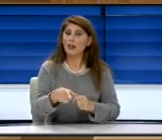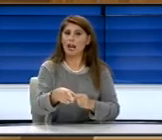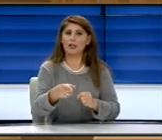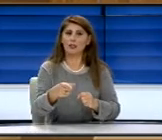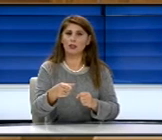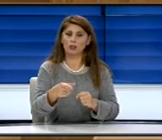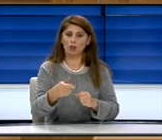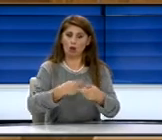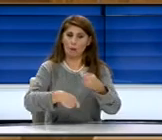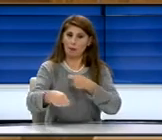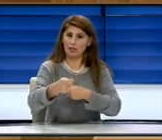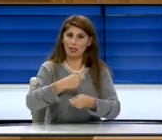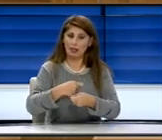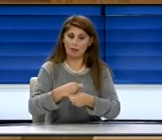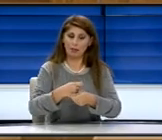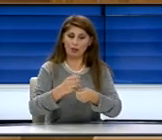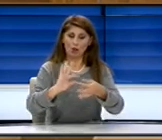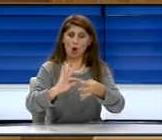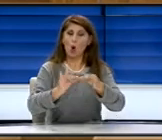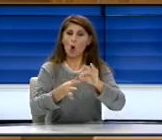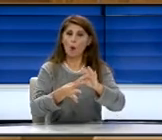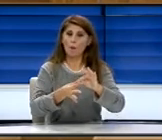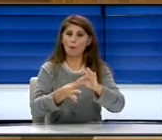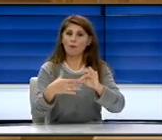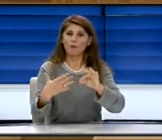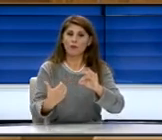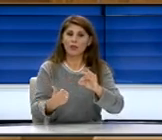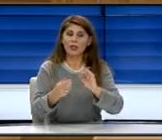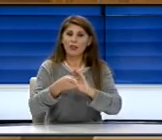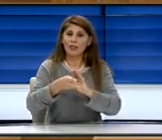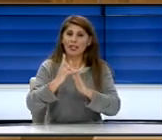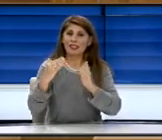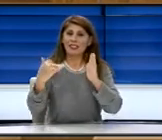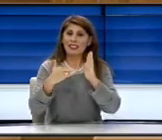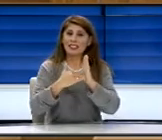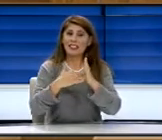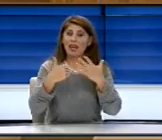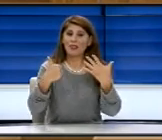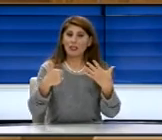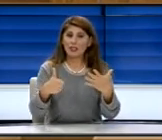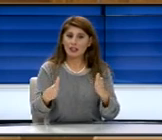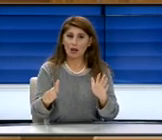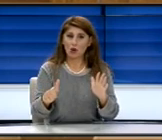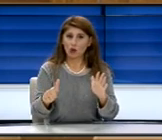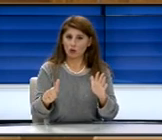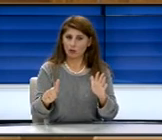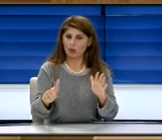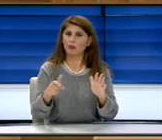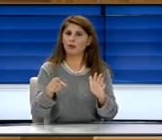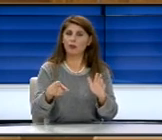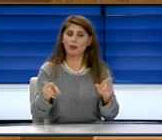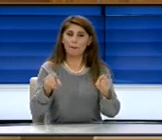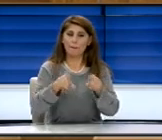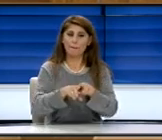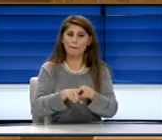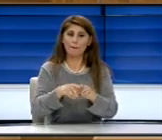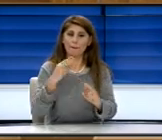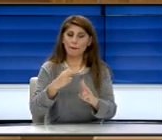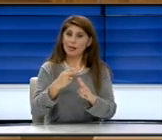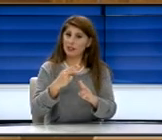θεσμοθετημένων επιχειρηματικών λόμπι, τα οποία ξεπερνούν τα 13.600, ενώ μαζί με τα